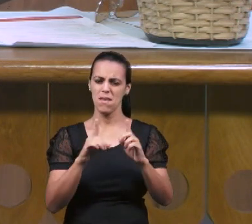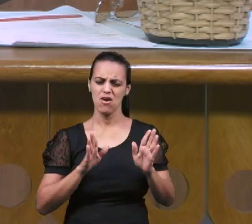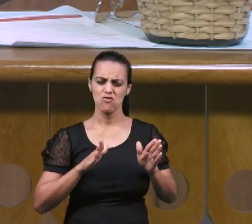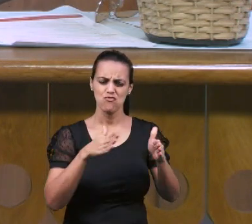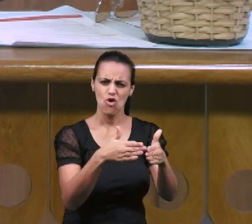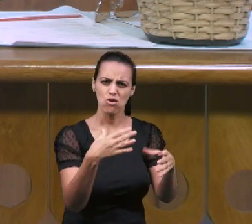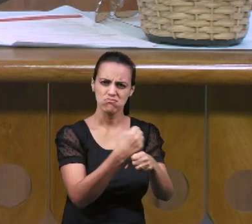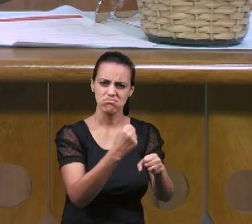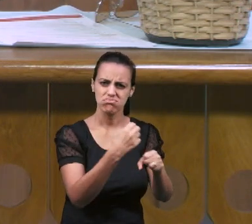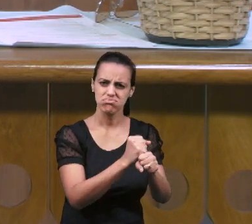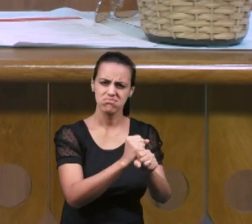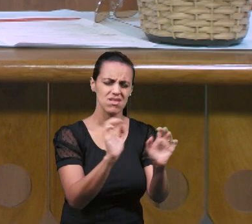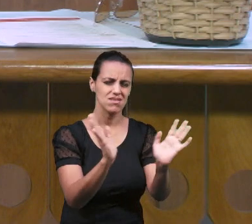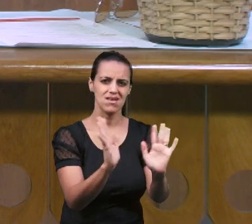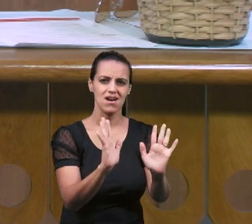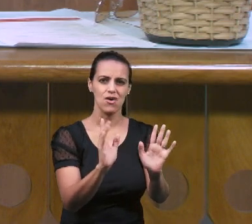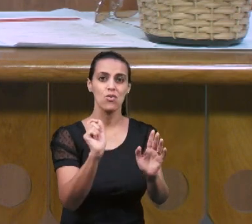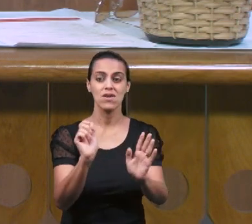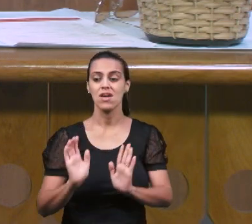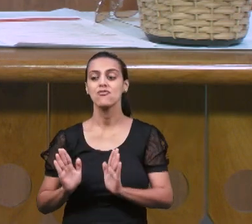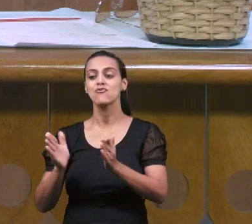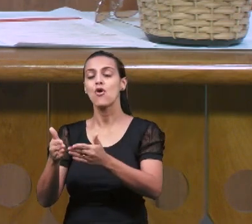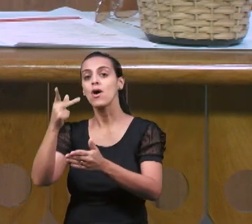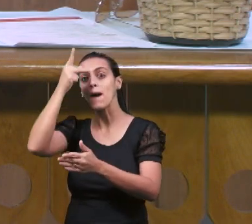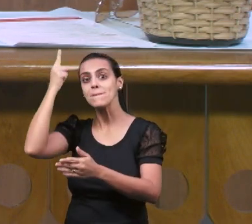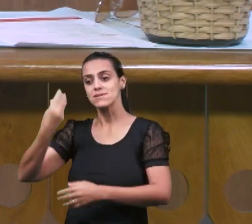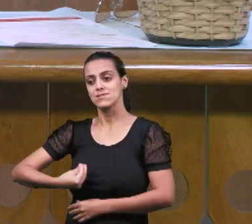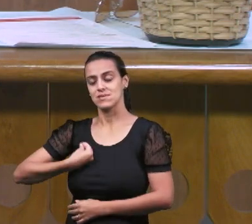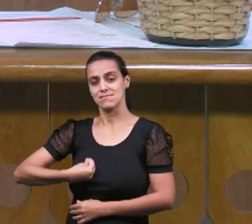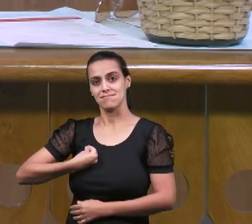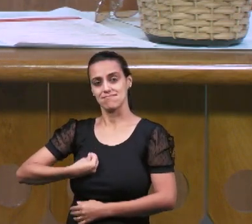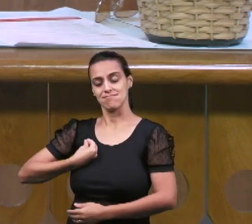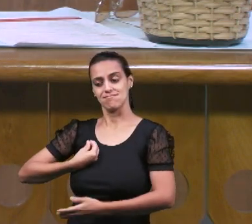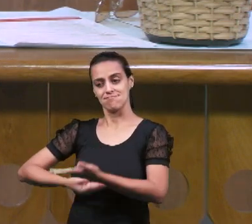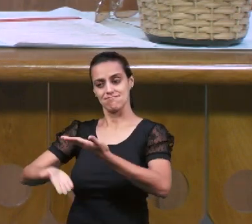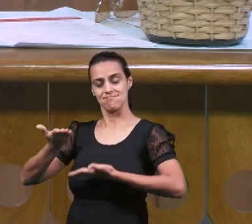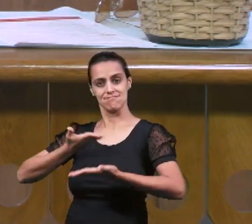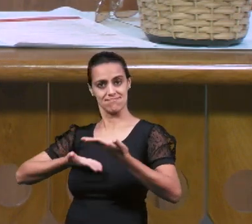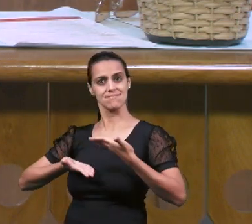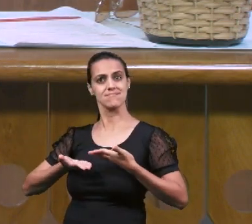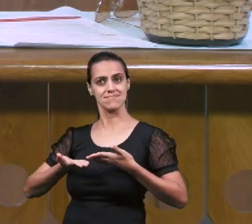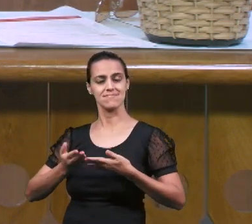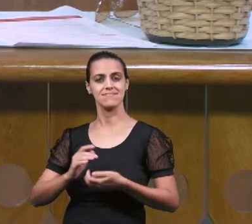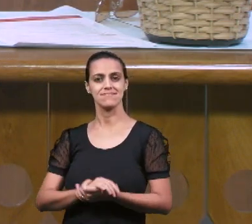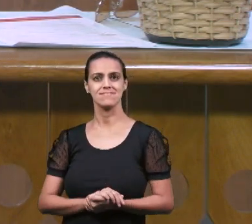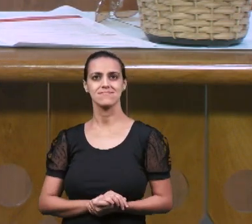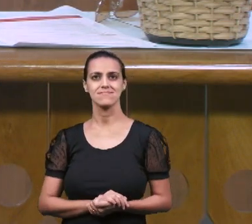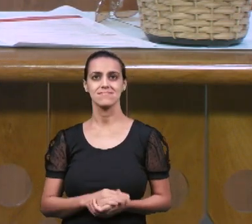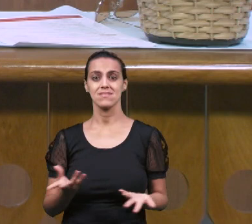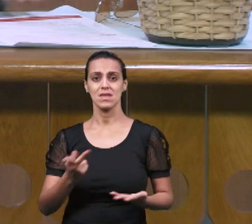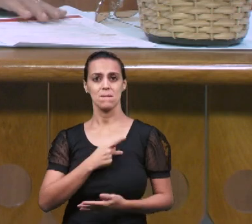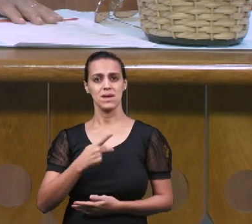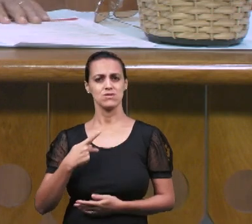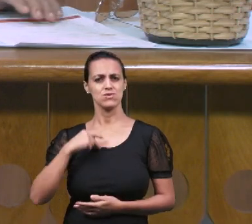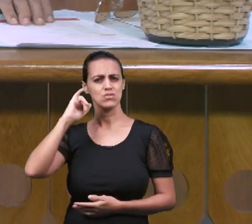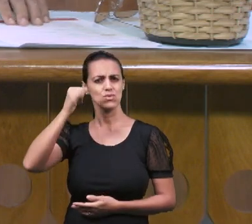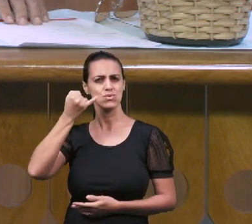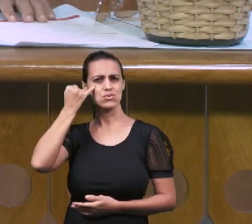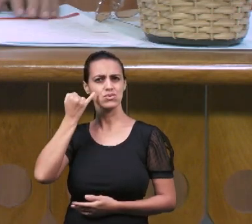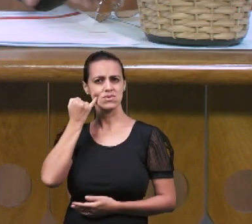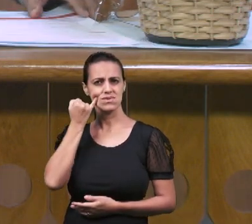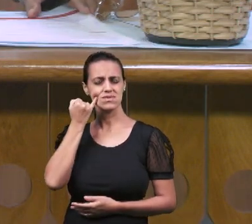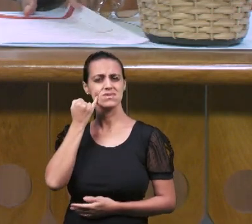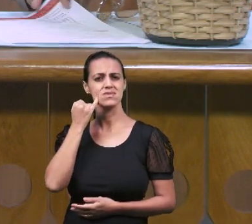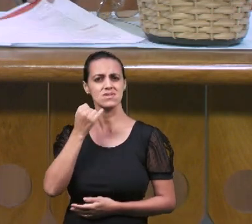mais sur des participations. Et ainsi, Dieu va continuer à nous bénir. Certainement, le pasteur Josias va citer